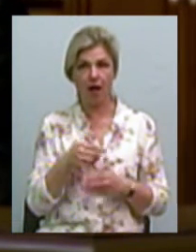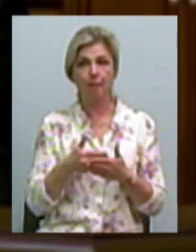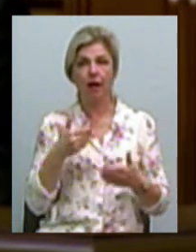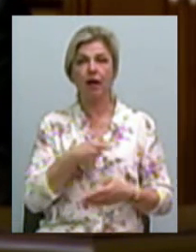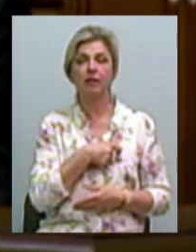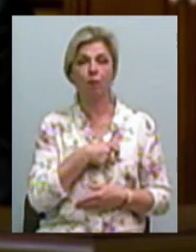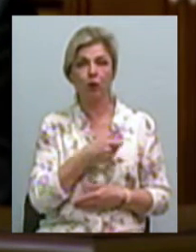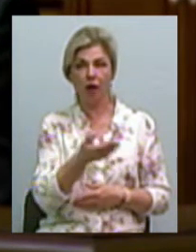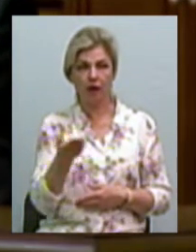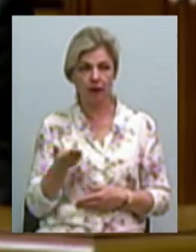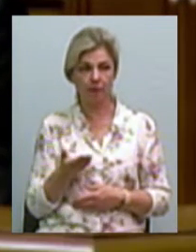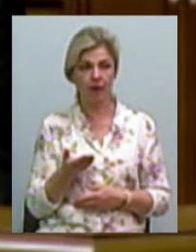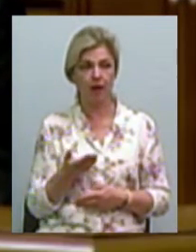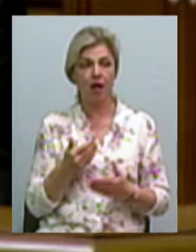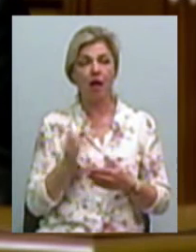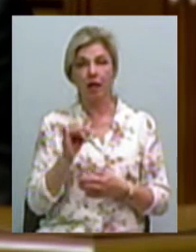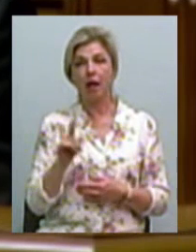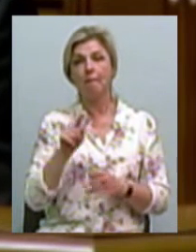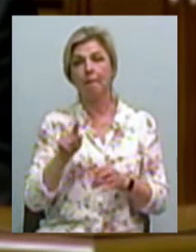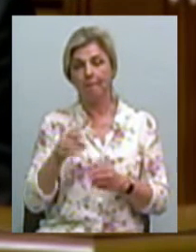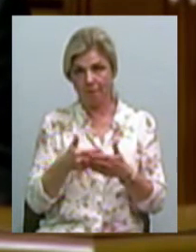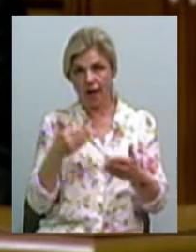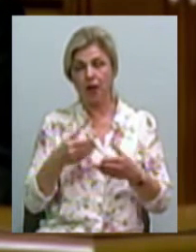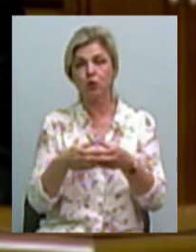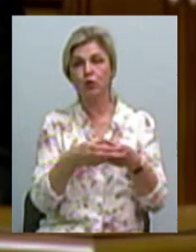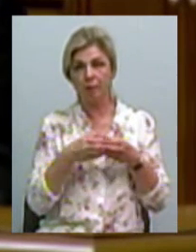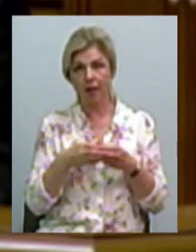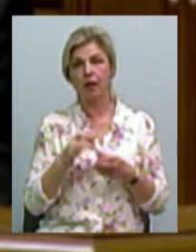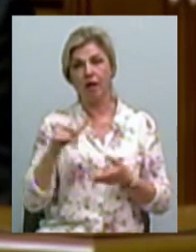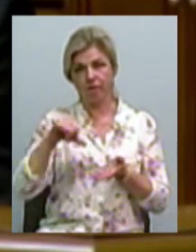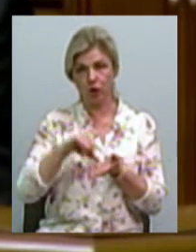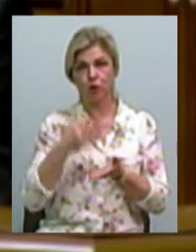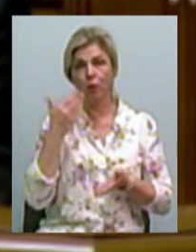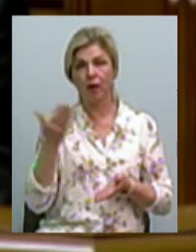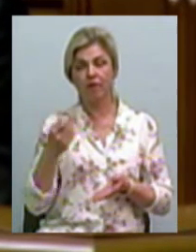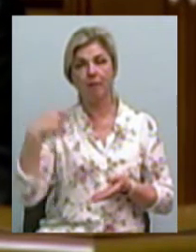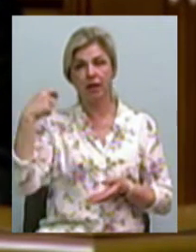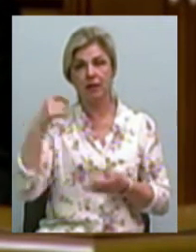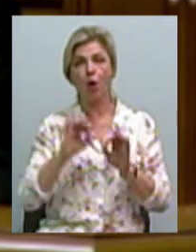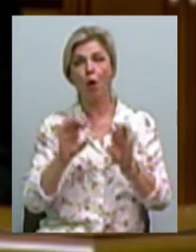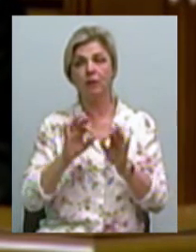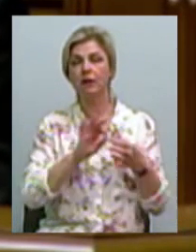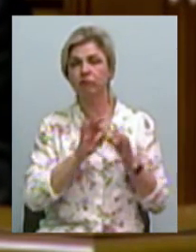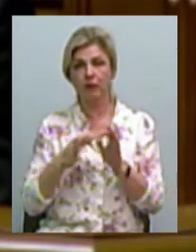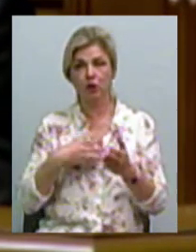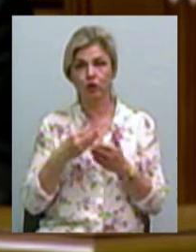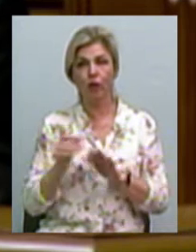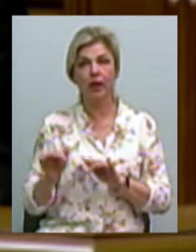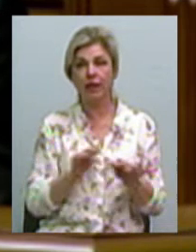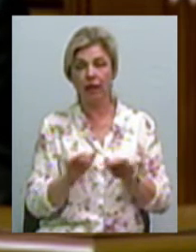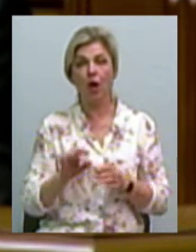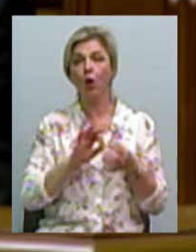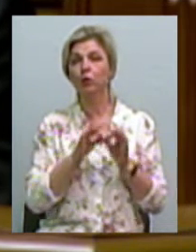депутатами, а відтак і перед суспільством, перед громадянами виступив президент і пояснив логіку своїх дій, логіку того,